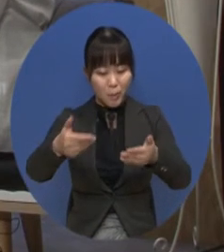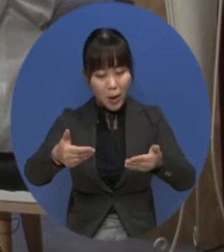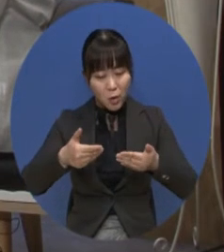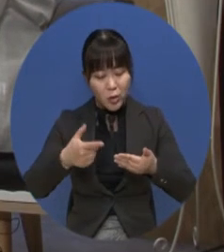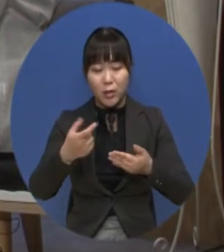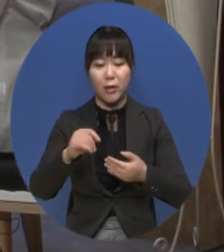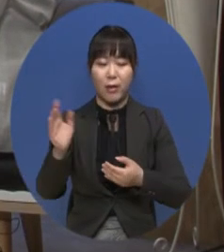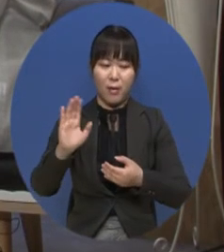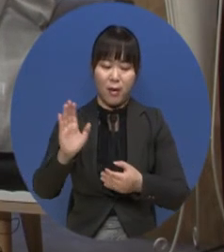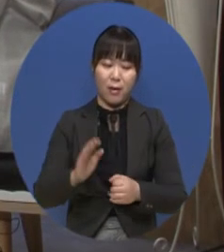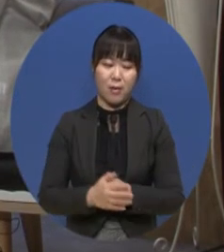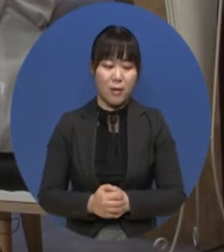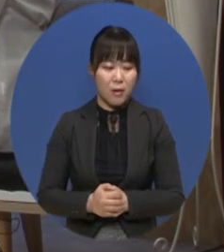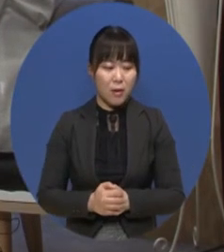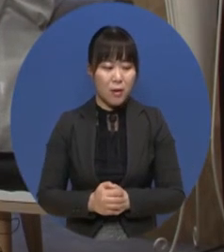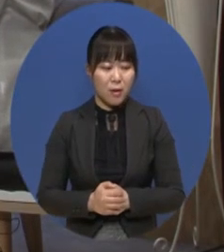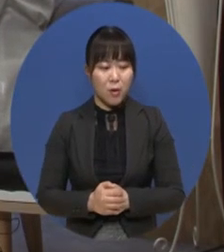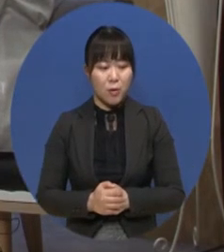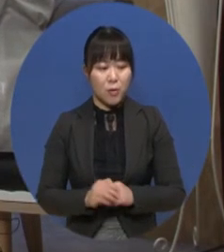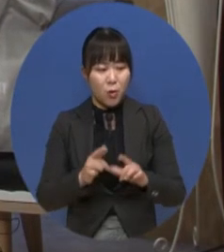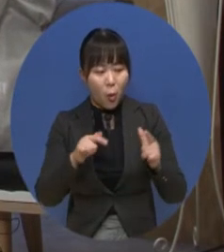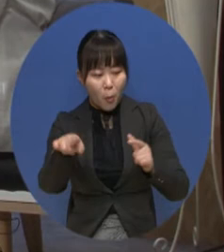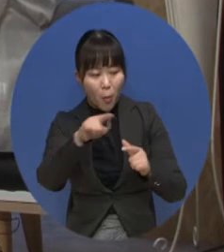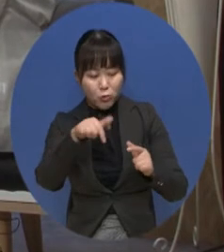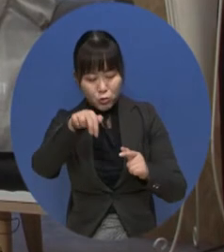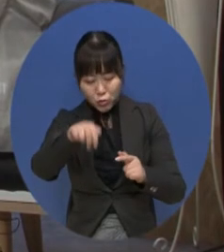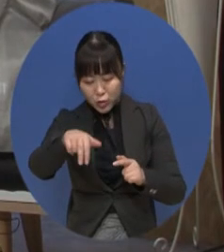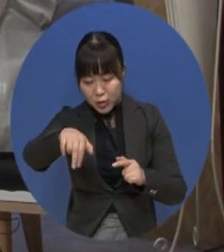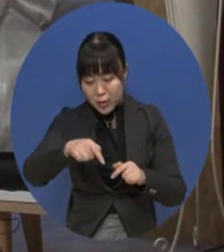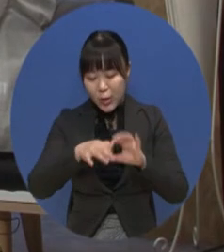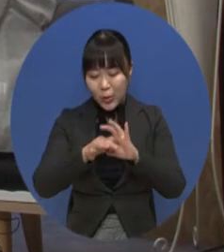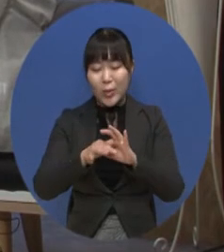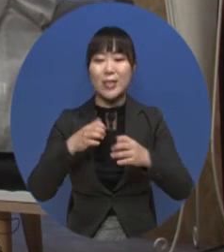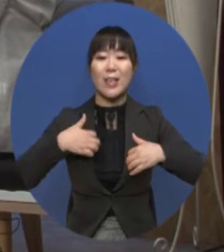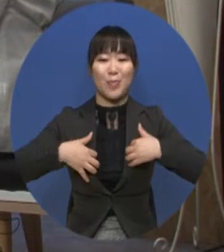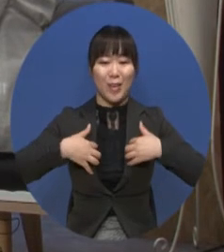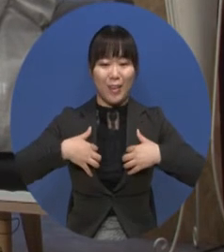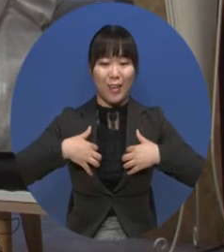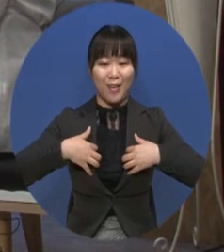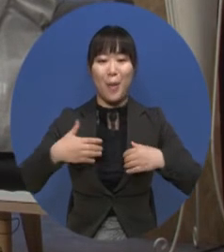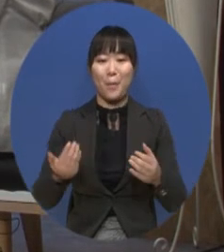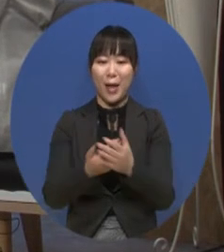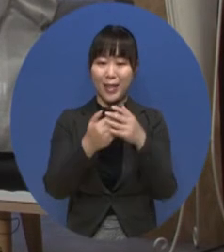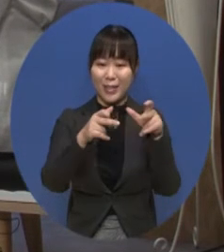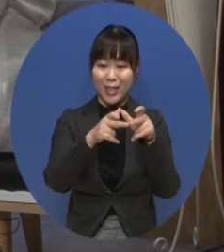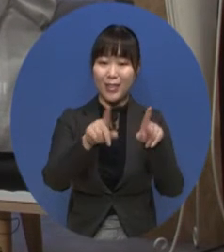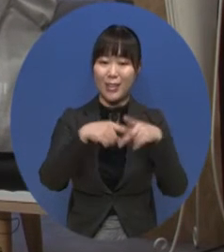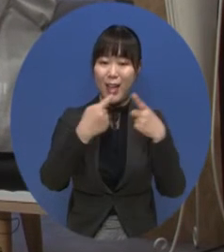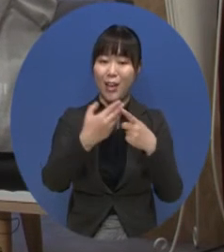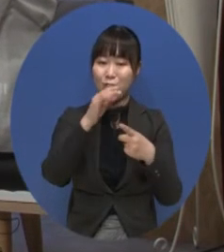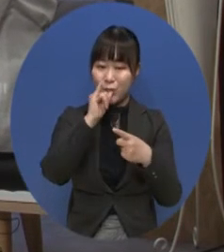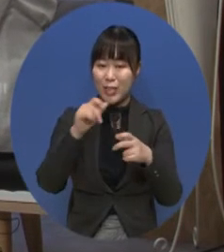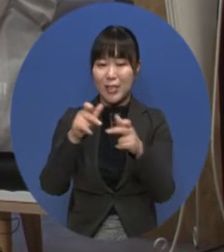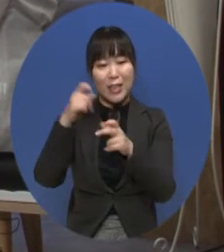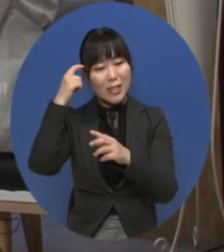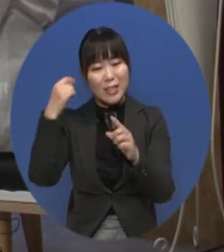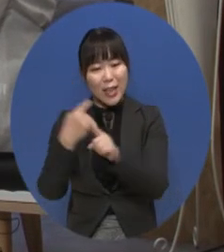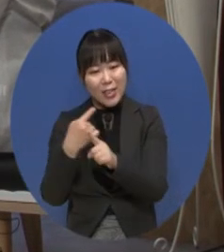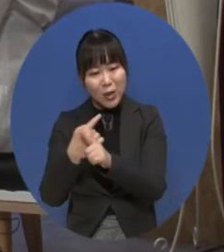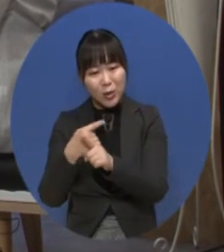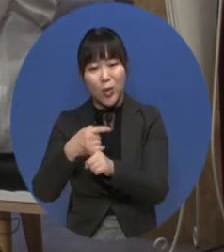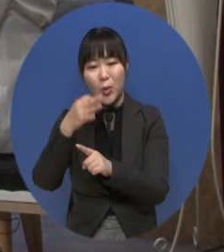받거나 이런 게 아니라 이런 굿즈를 통해서 좀 재밌게 그런 발달장애인을 이해할 수 있고 또 장애인식